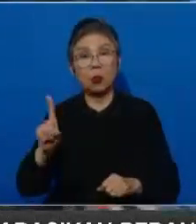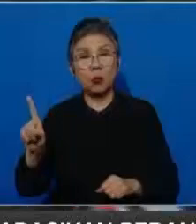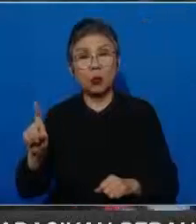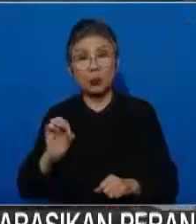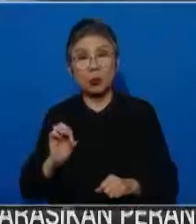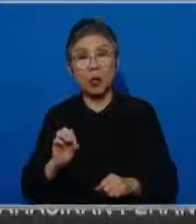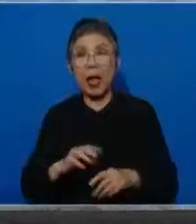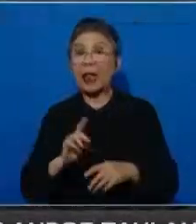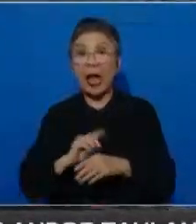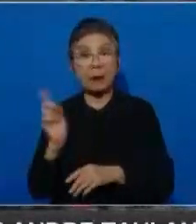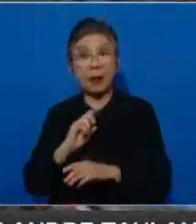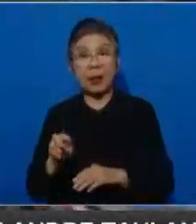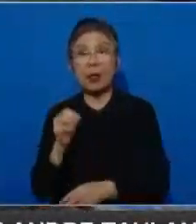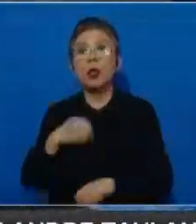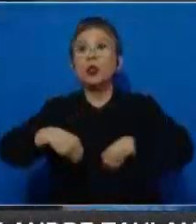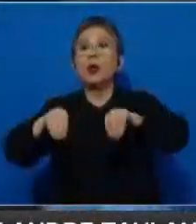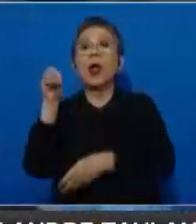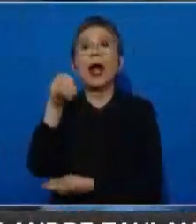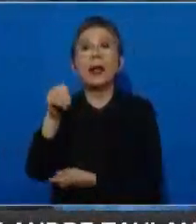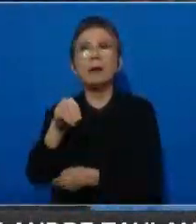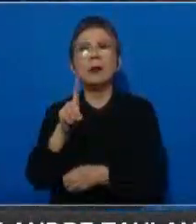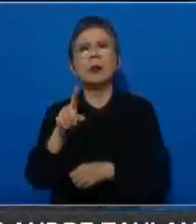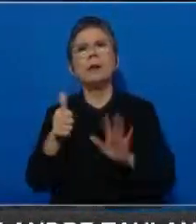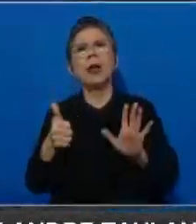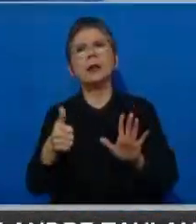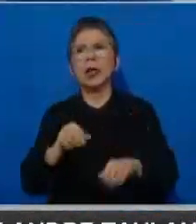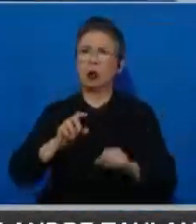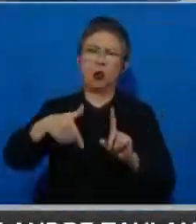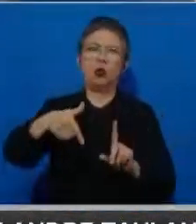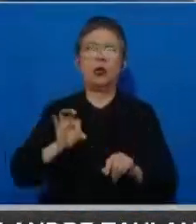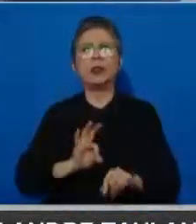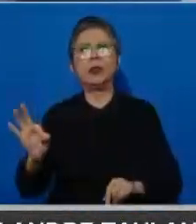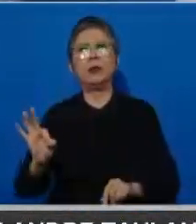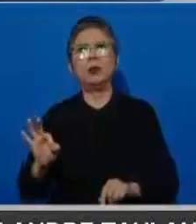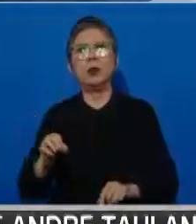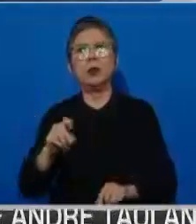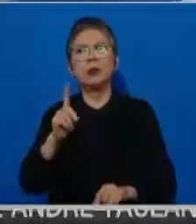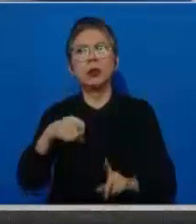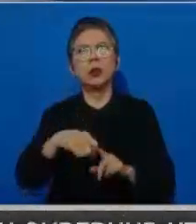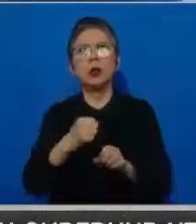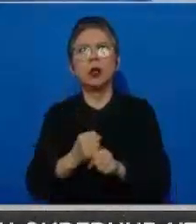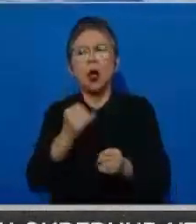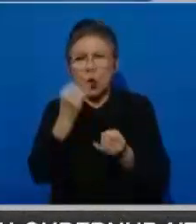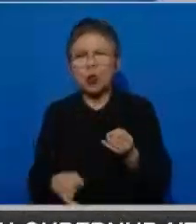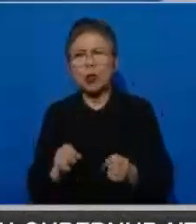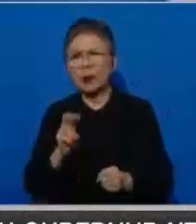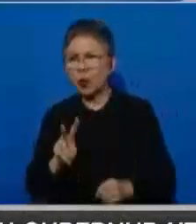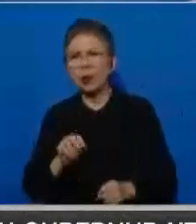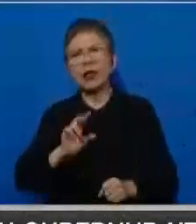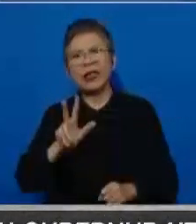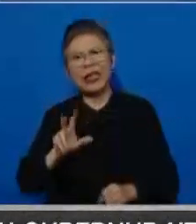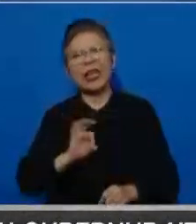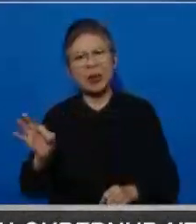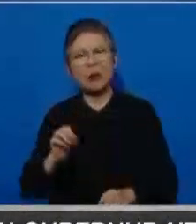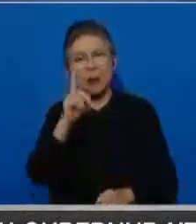Rp20.000 sampai Rp21.500. Namun peternak ini terpaksa menjual Rp16.000 sampai Rp17.000 per kilogram atau rugi Rp2.000 sampai Rp3.000